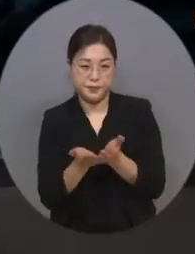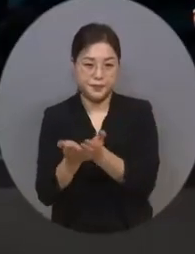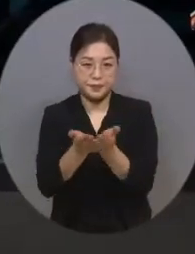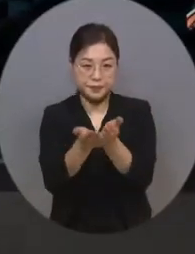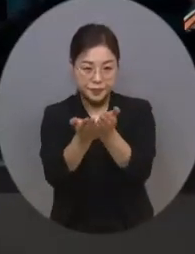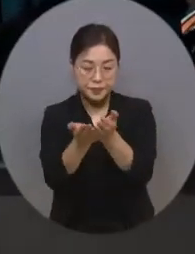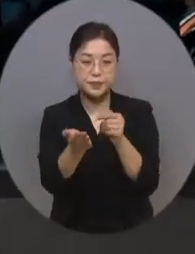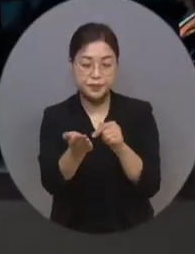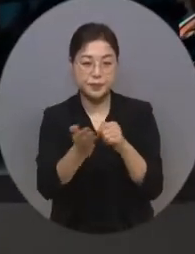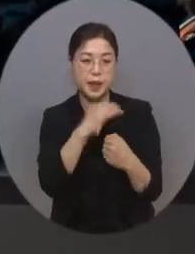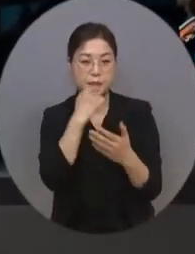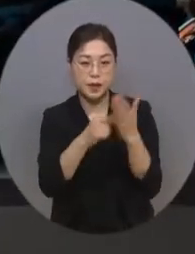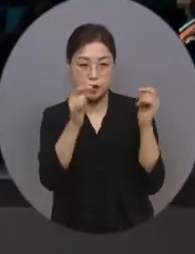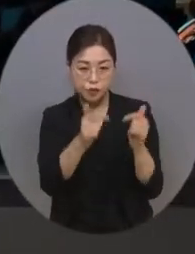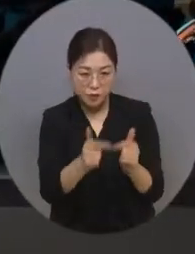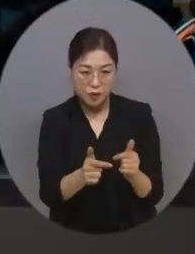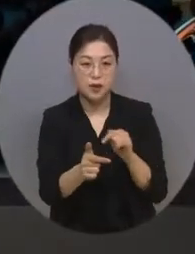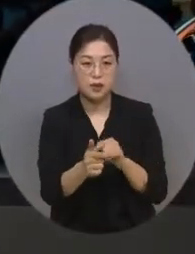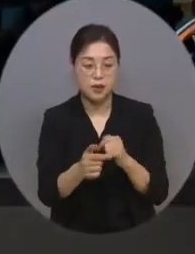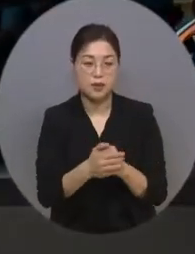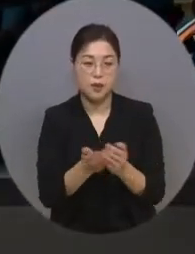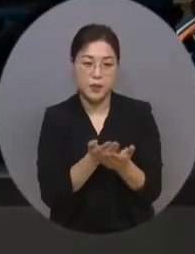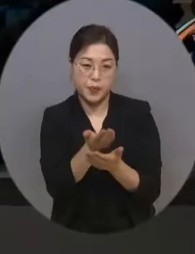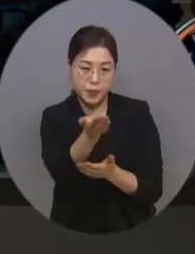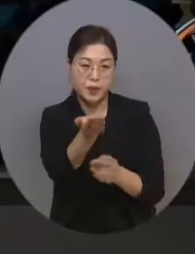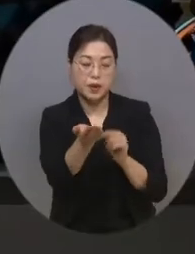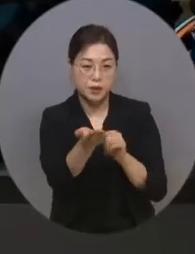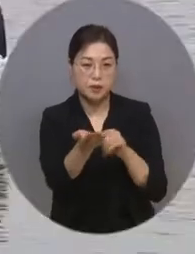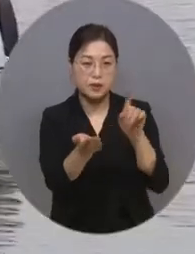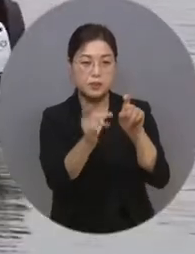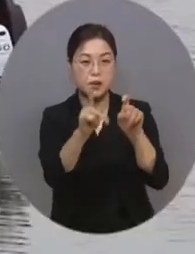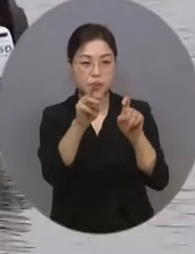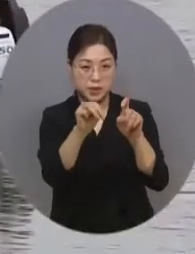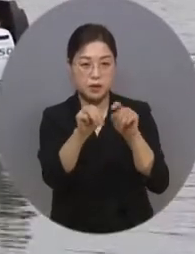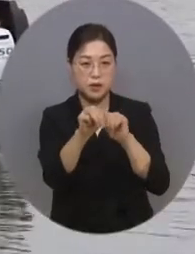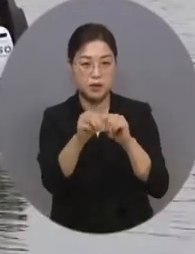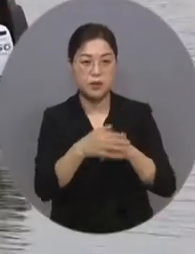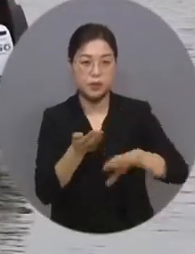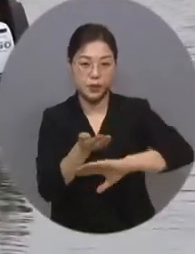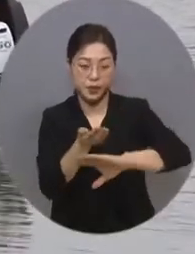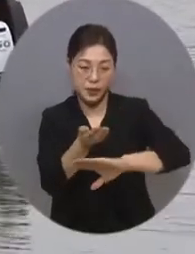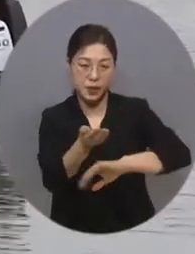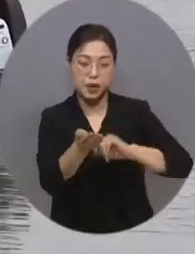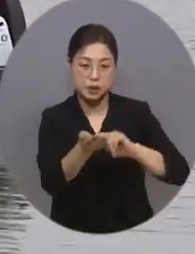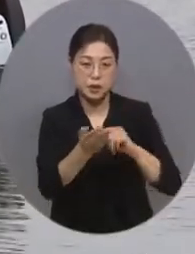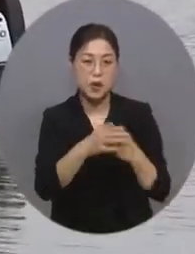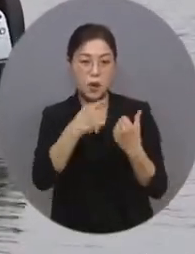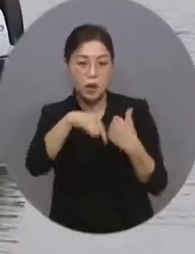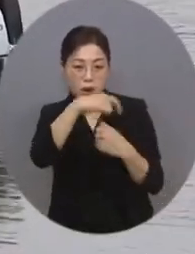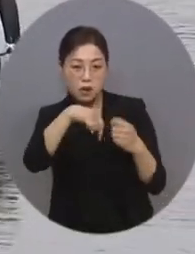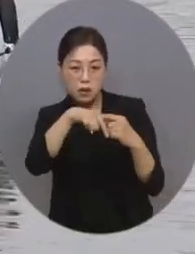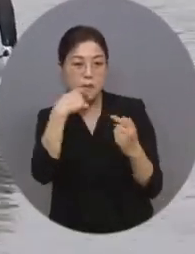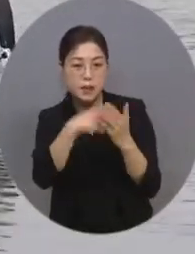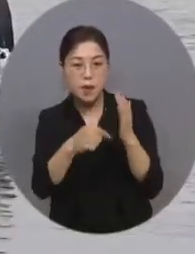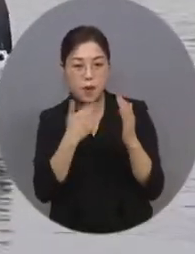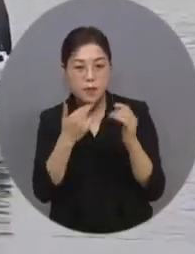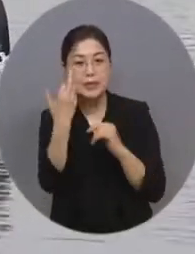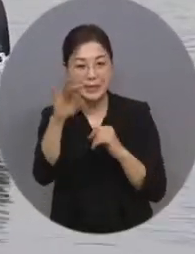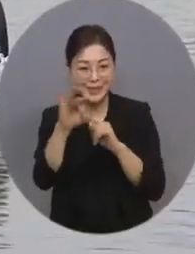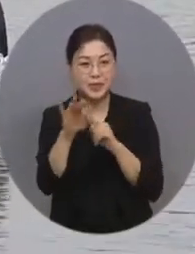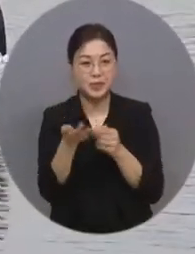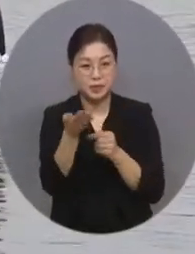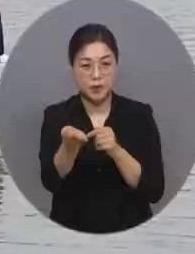최소화하기 위해 시속 10km 이하로 운항하고 보트는 친환경 인증 제품을 사용했으며